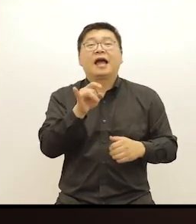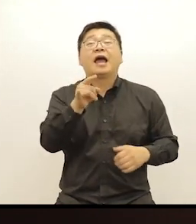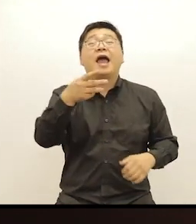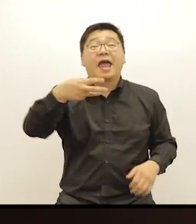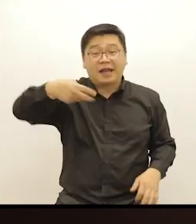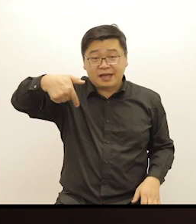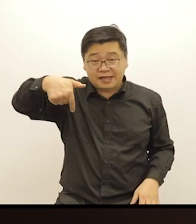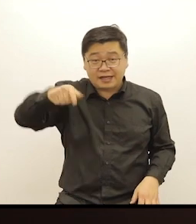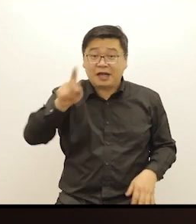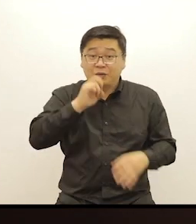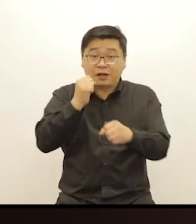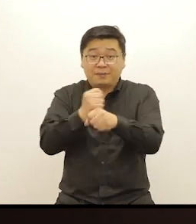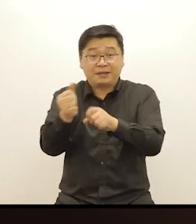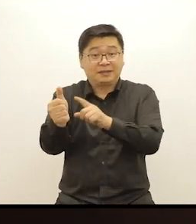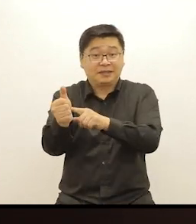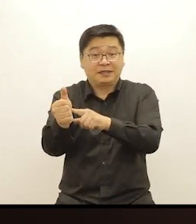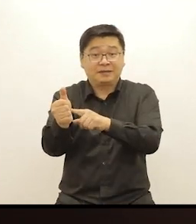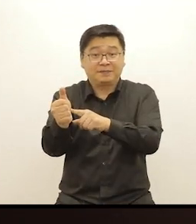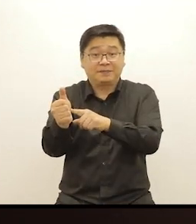엘가는